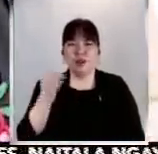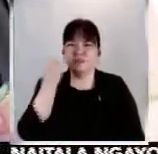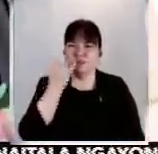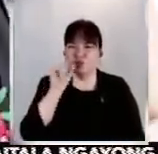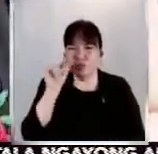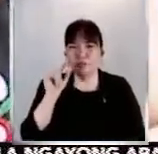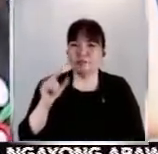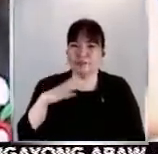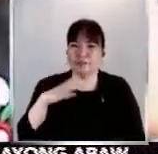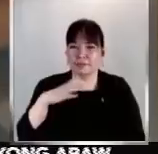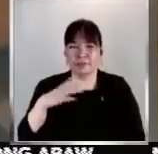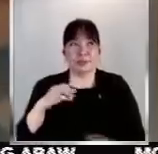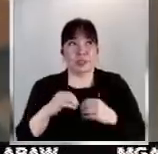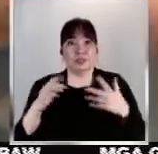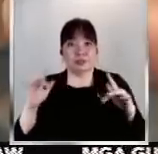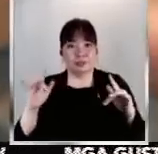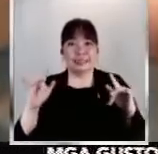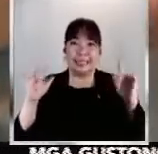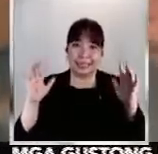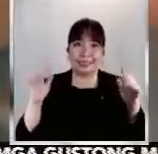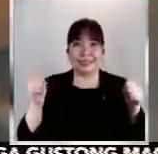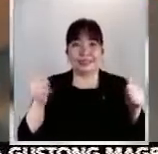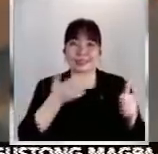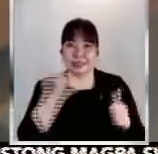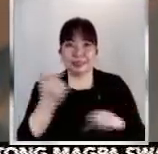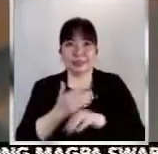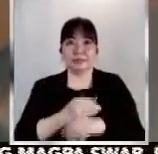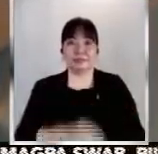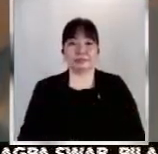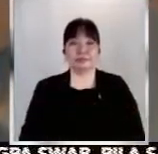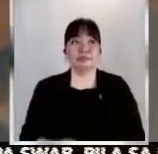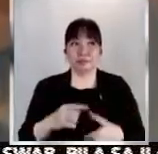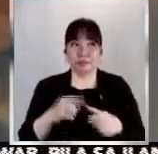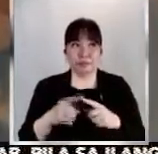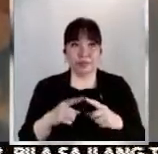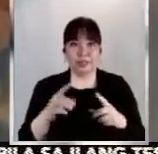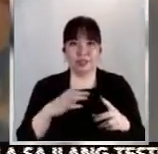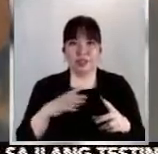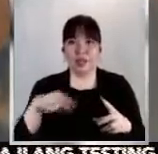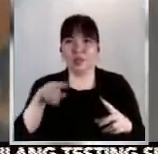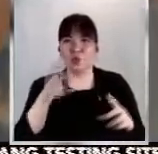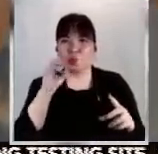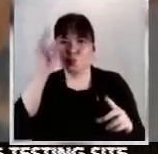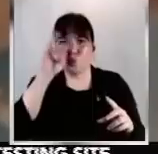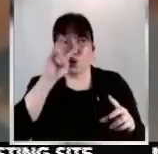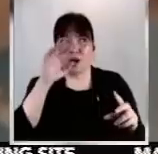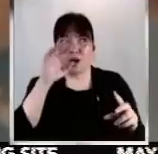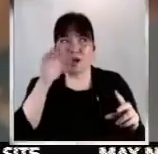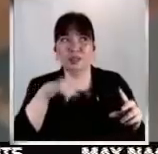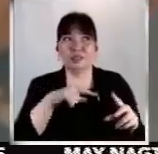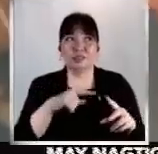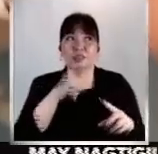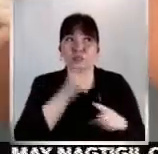mas magaan yung pakiramdam ko. Siyempre, di mawawala ang mga kakabakaba gaya ni Harminia na ilang beses